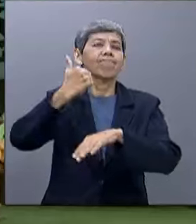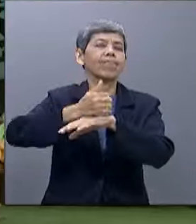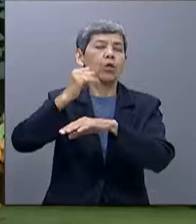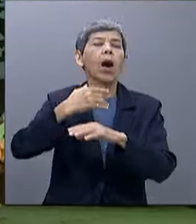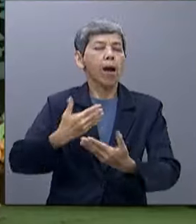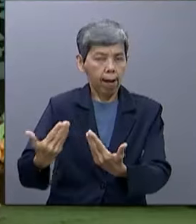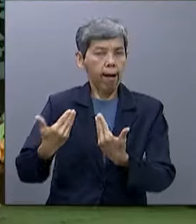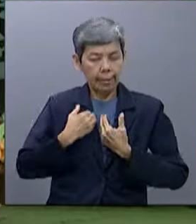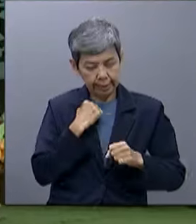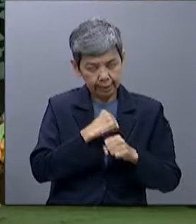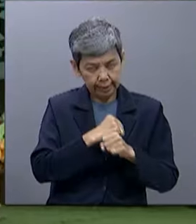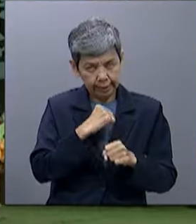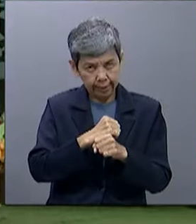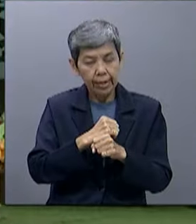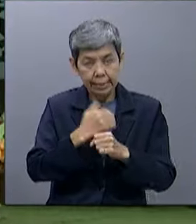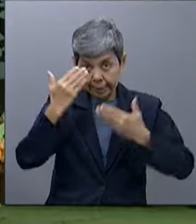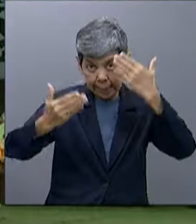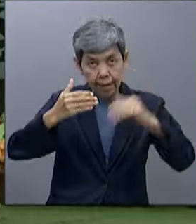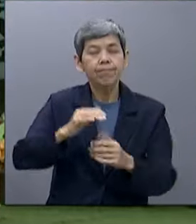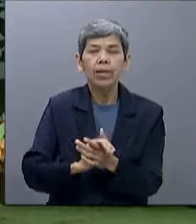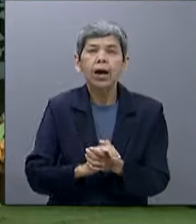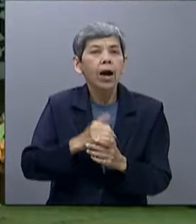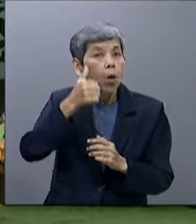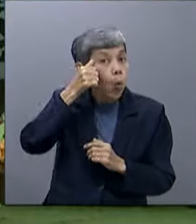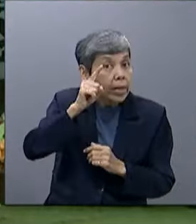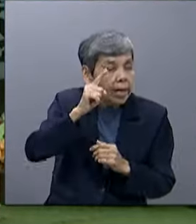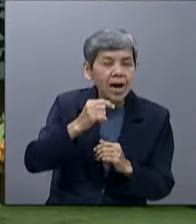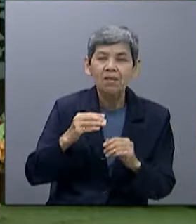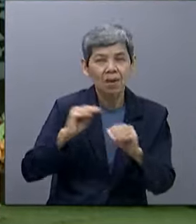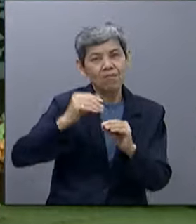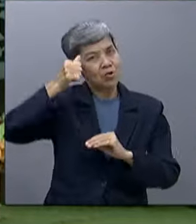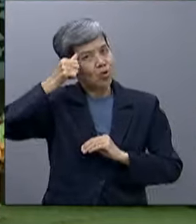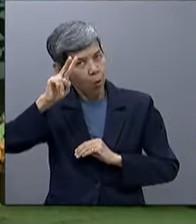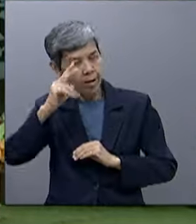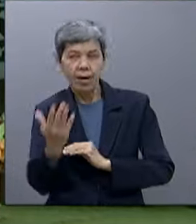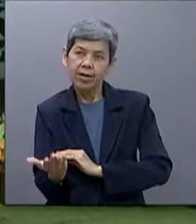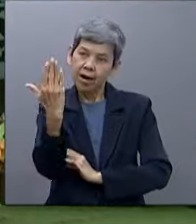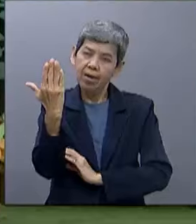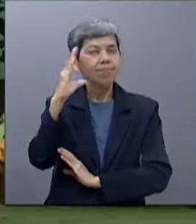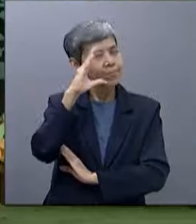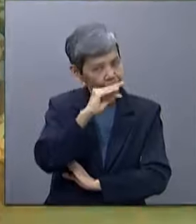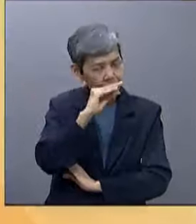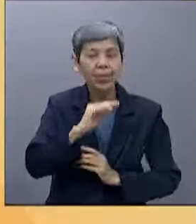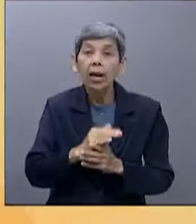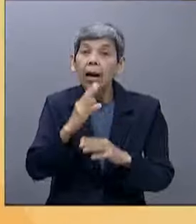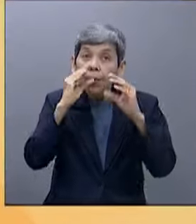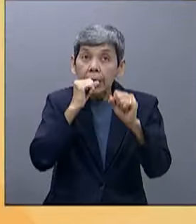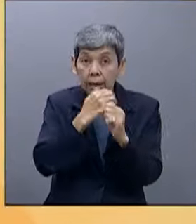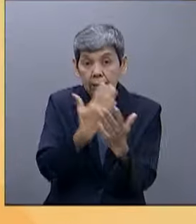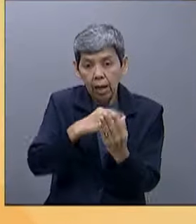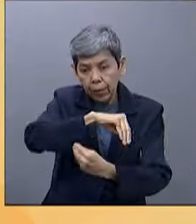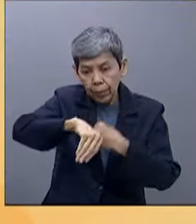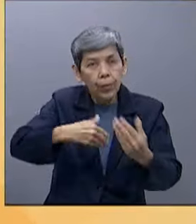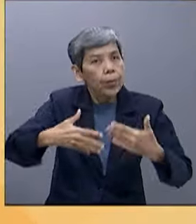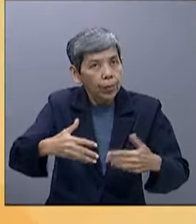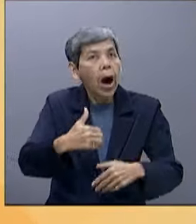รุณาขยายกิจกรรมนะคะเป็นวันแห่2วันทั้งกลางวันและกลางคืนนะคะนั่นคือทำให้เม็ดเงินเข้าสู่บ้านเร